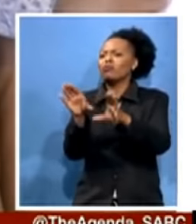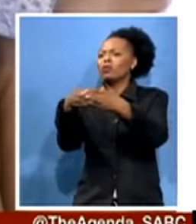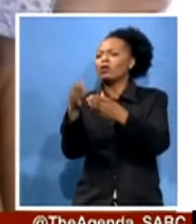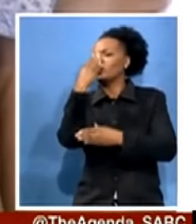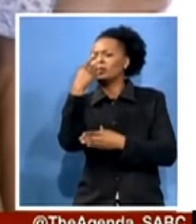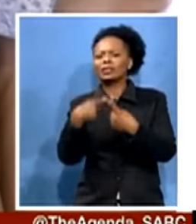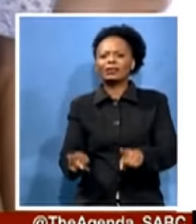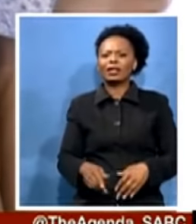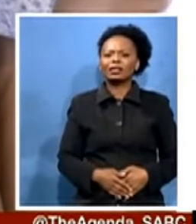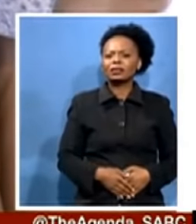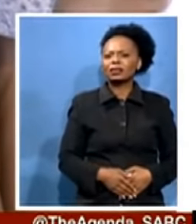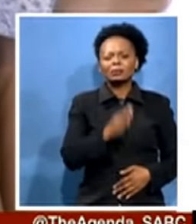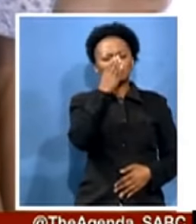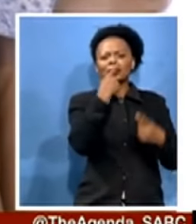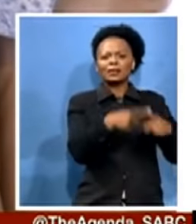ongaphethe isikhali